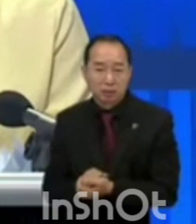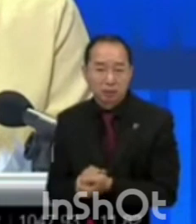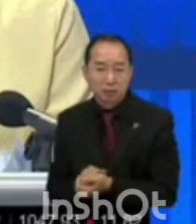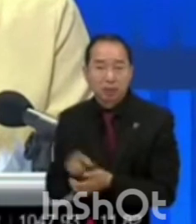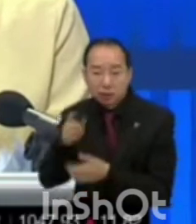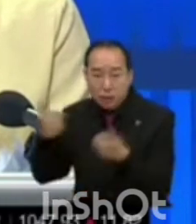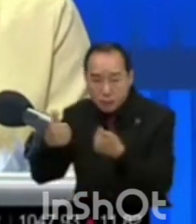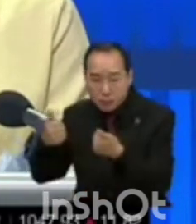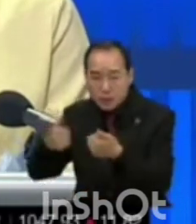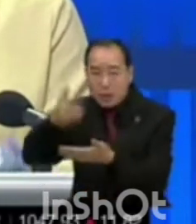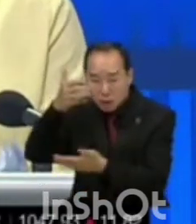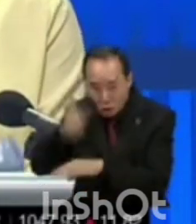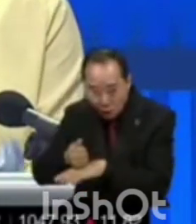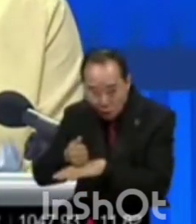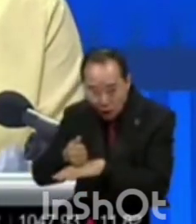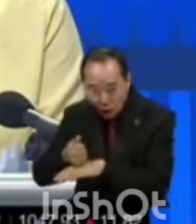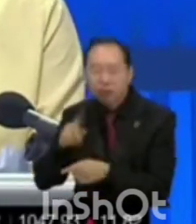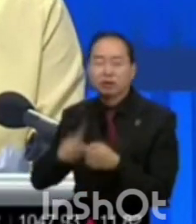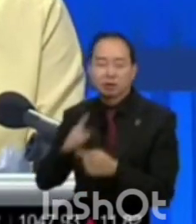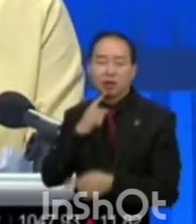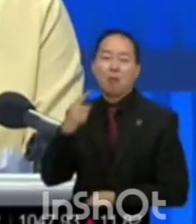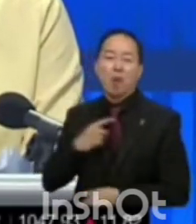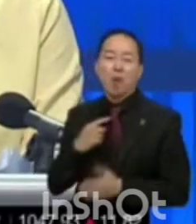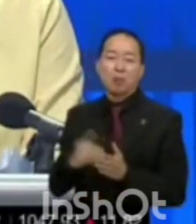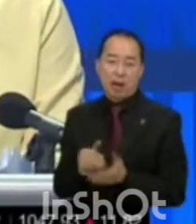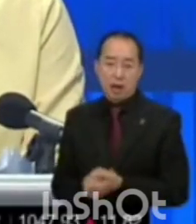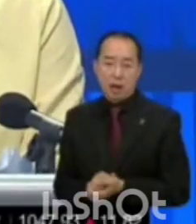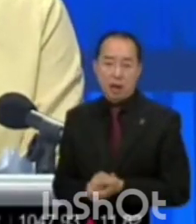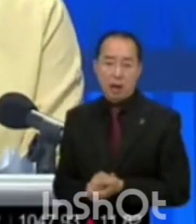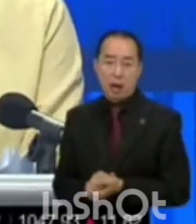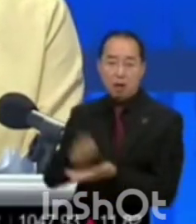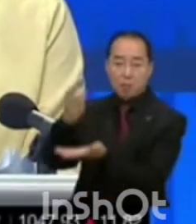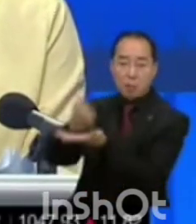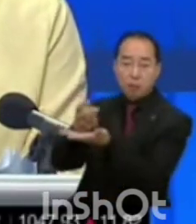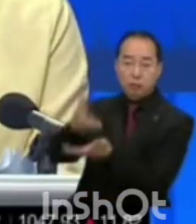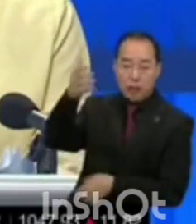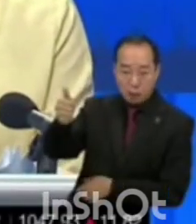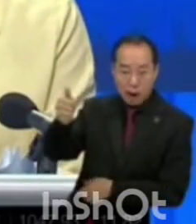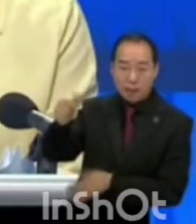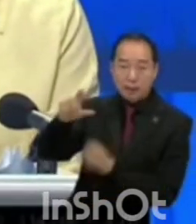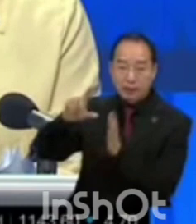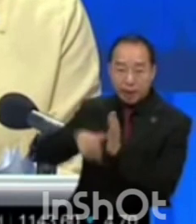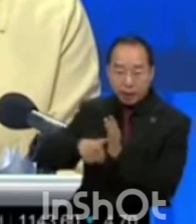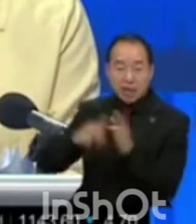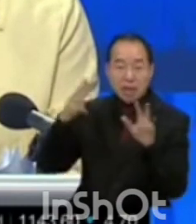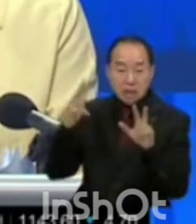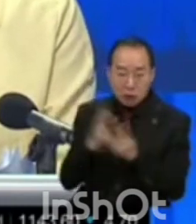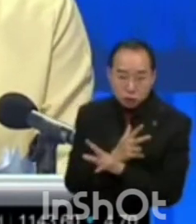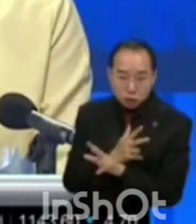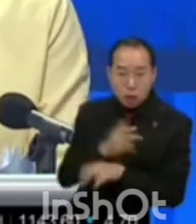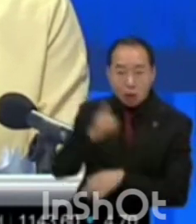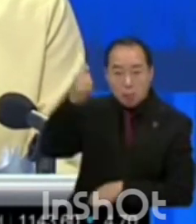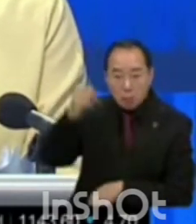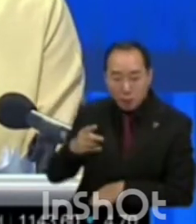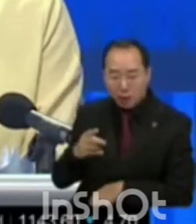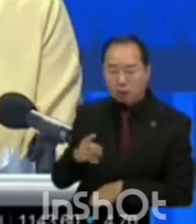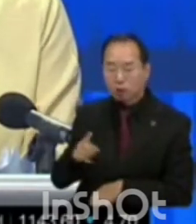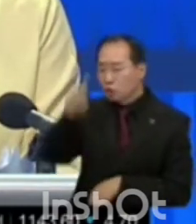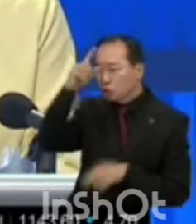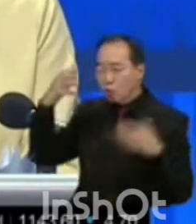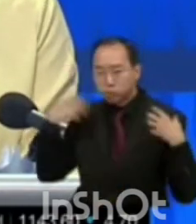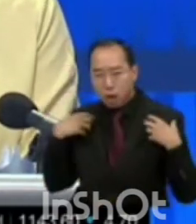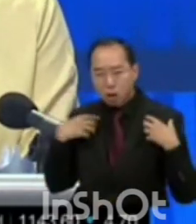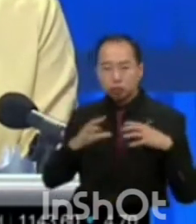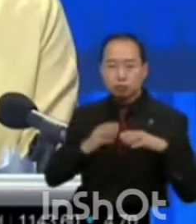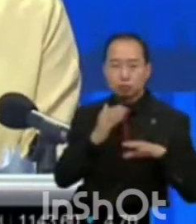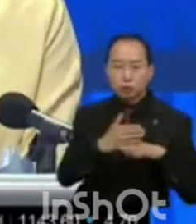당정청 협의의 결과를 보고받았다고 말씀드렸고요. 아까 법무장관 계실 때도 일주일에도 때로는 몇 번씩 당정청